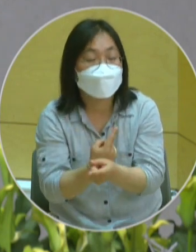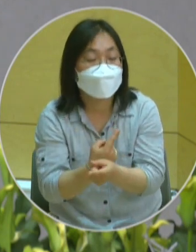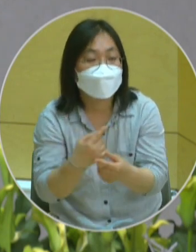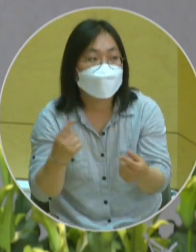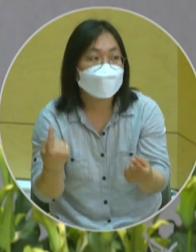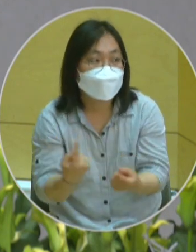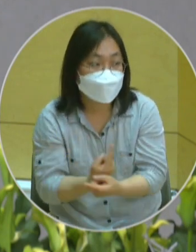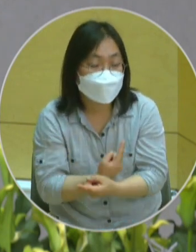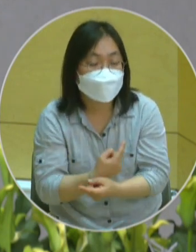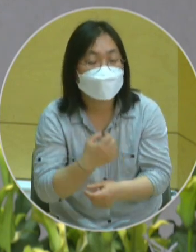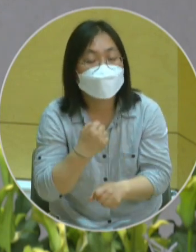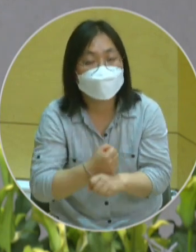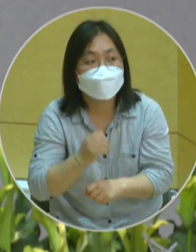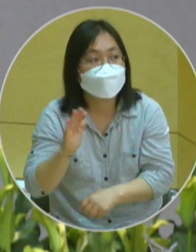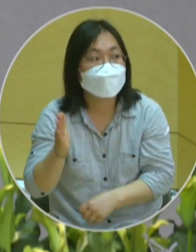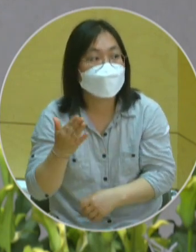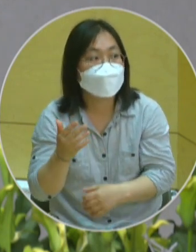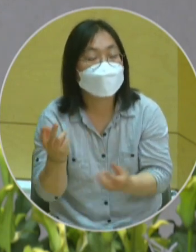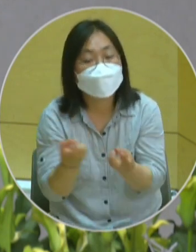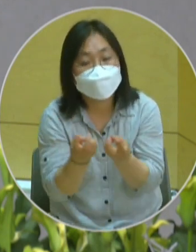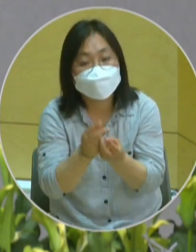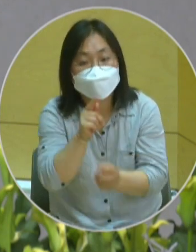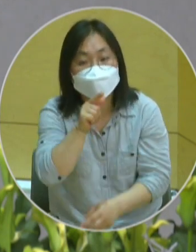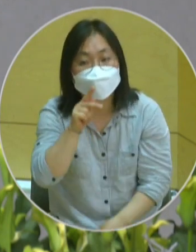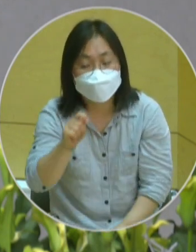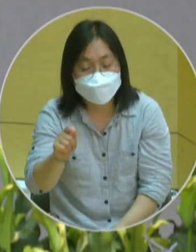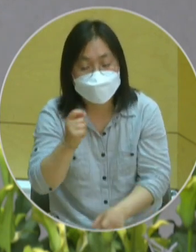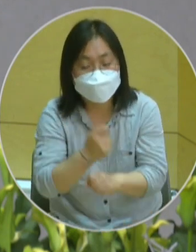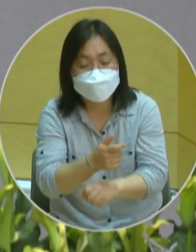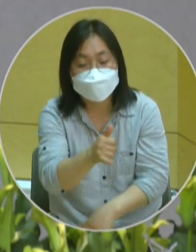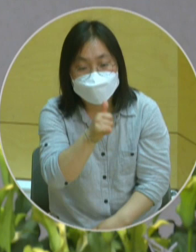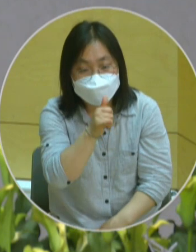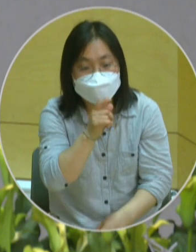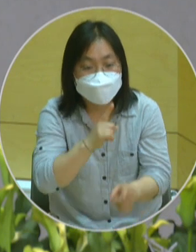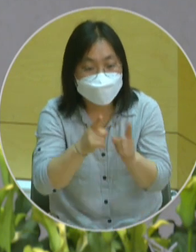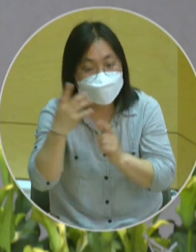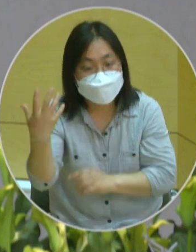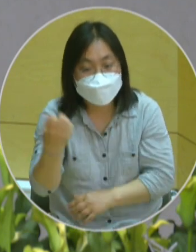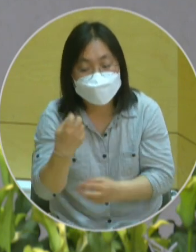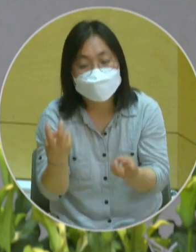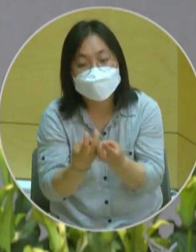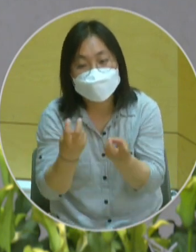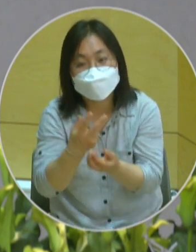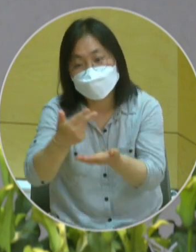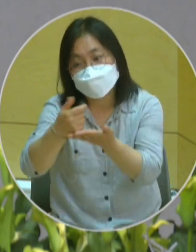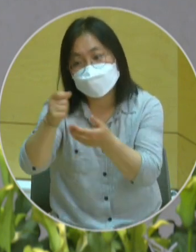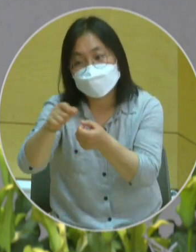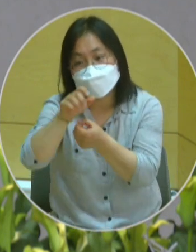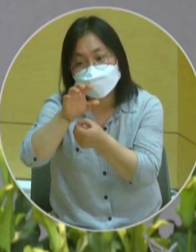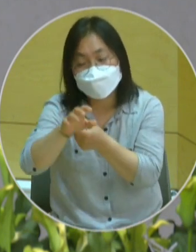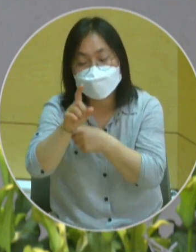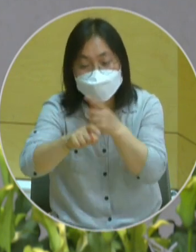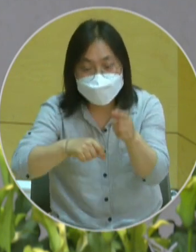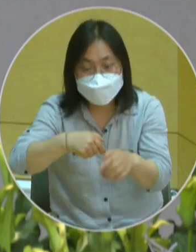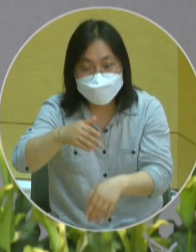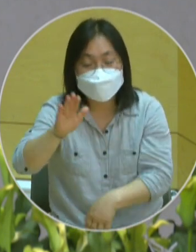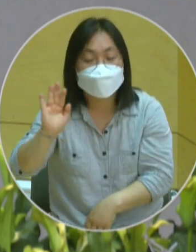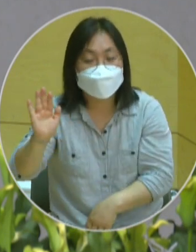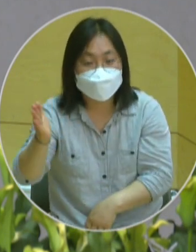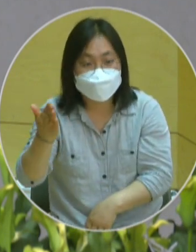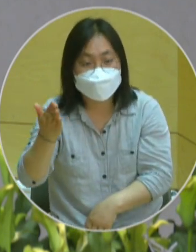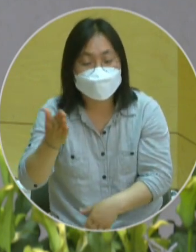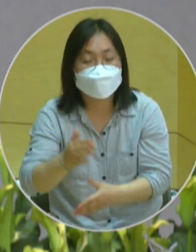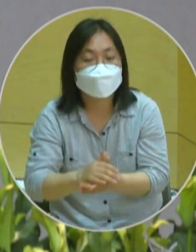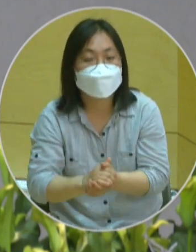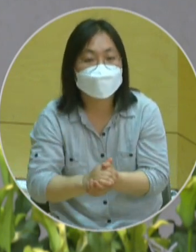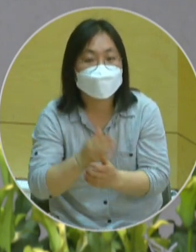됩니다. 어떻게 자기가 큐티하는지 또 그 말씀 가지고 어떻게 주님 앞에 나가게 되었는지 이제